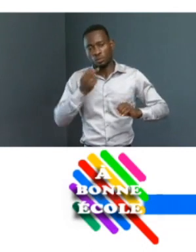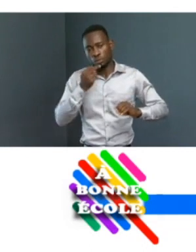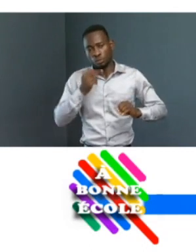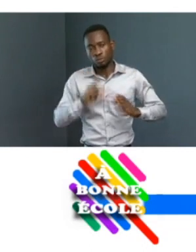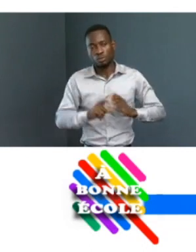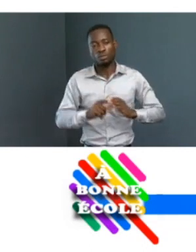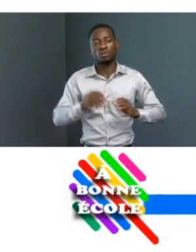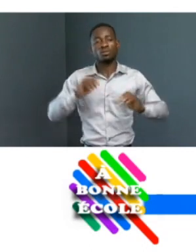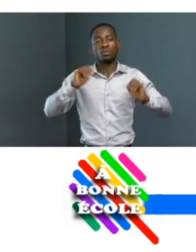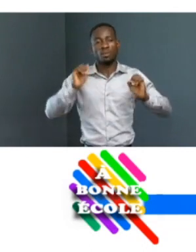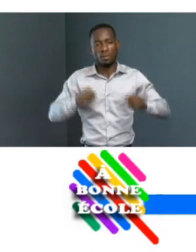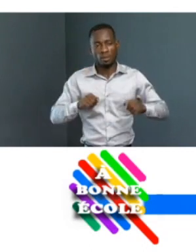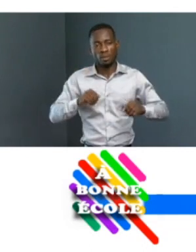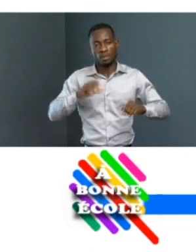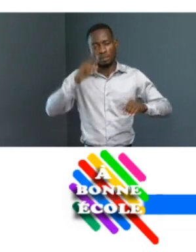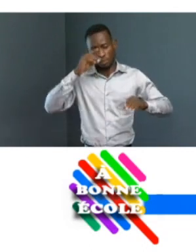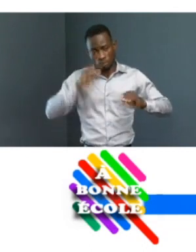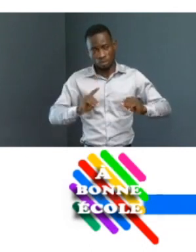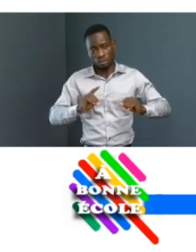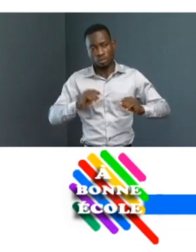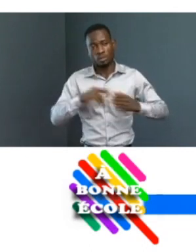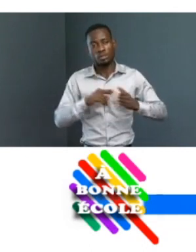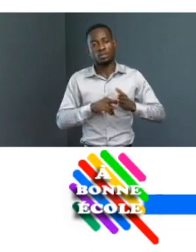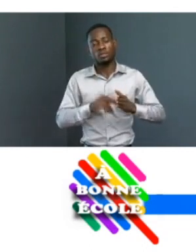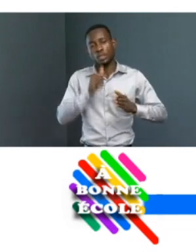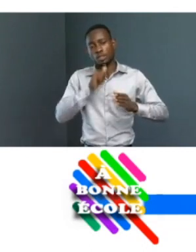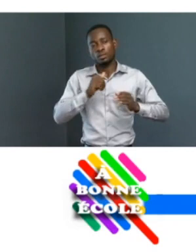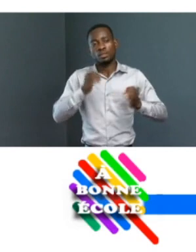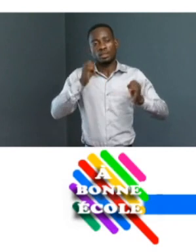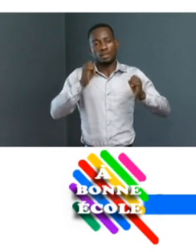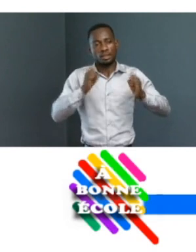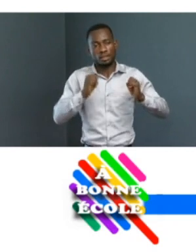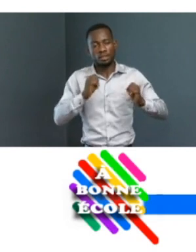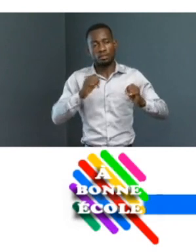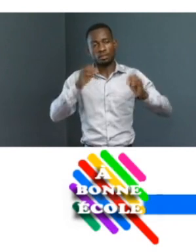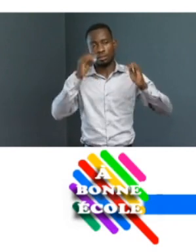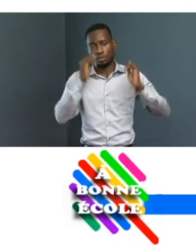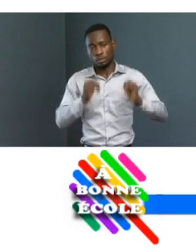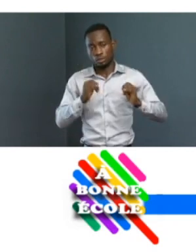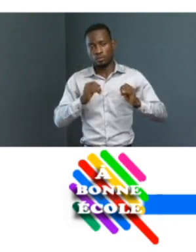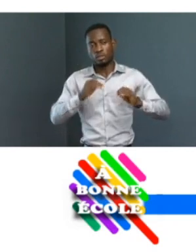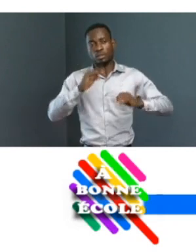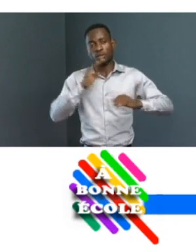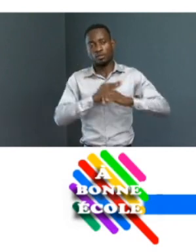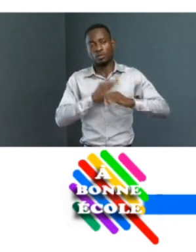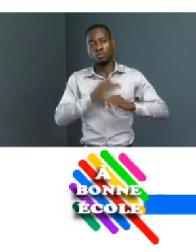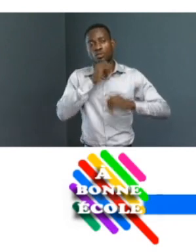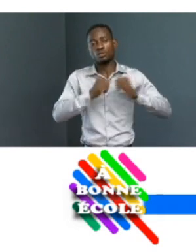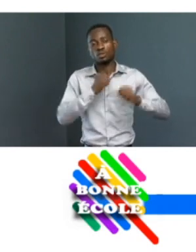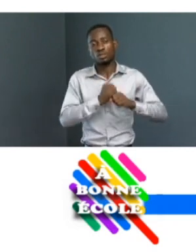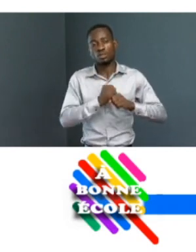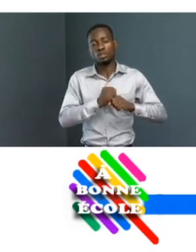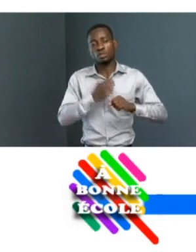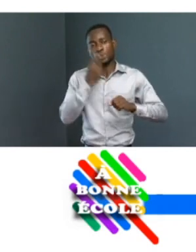permet de déterminer la ration alimentaire équilibrée d'un individu en fonction de son âge, de son sexe, de son état